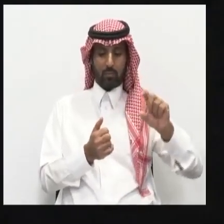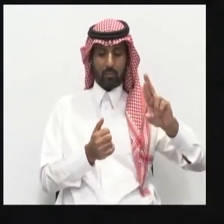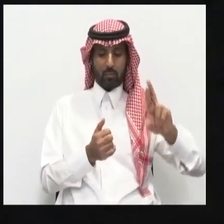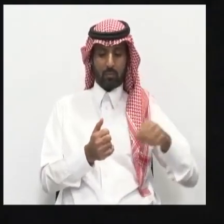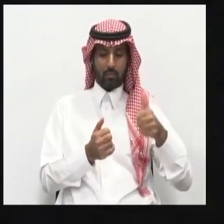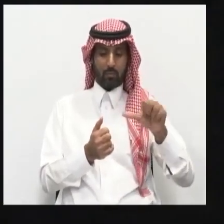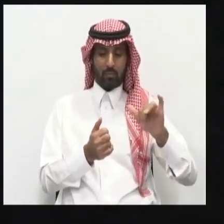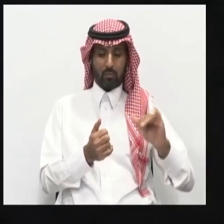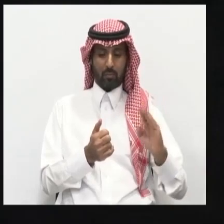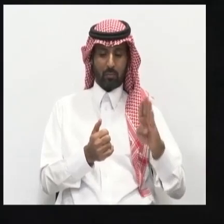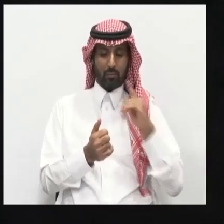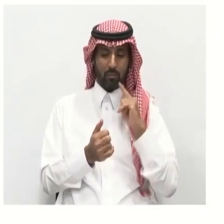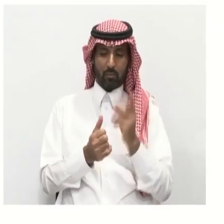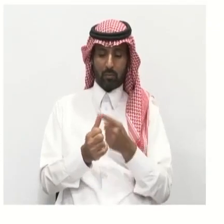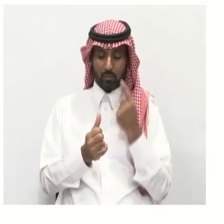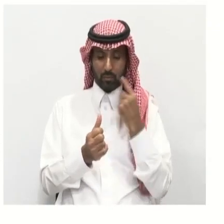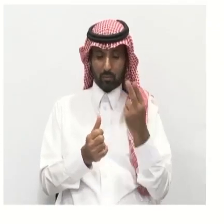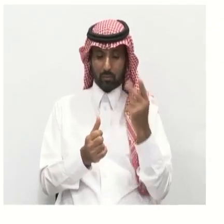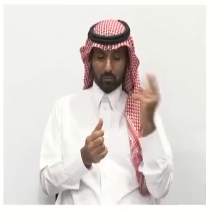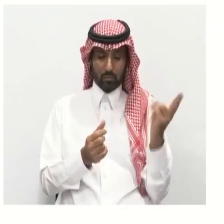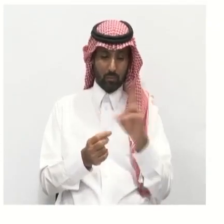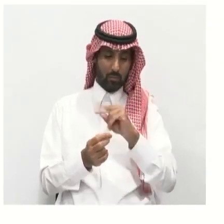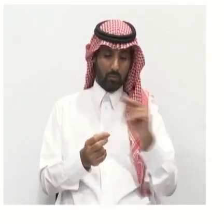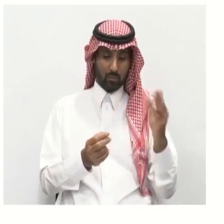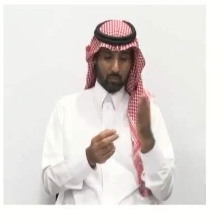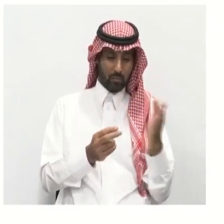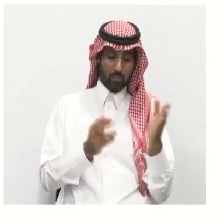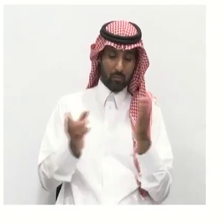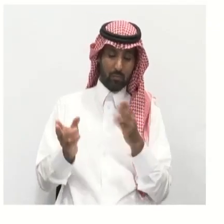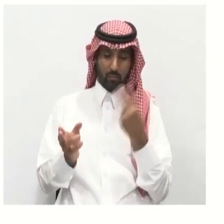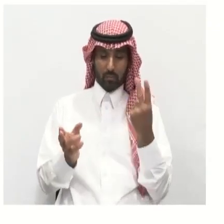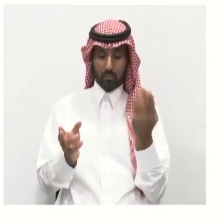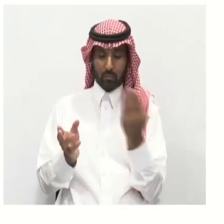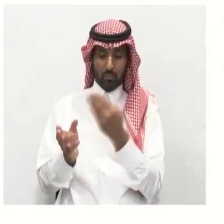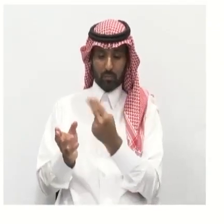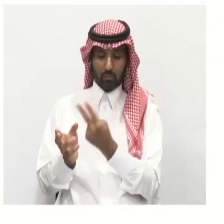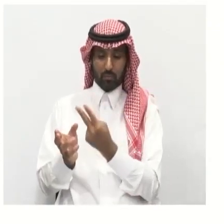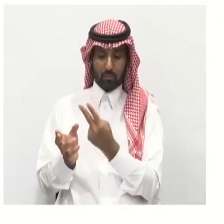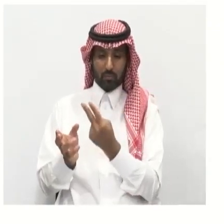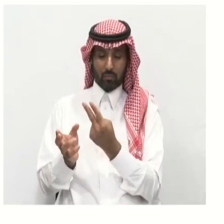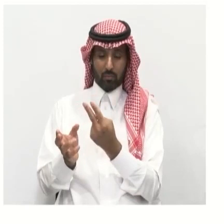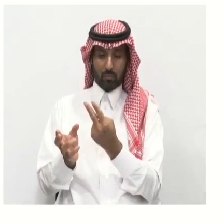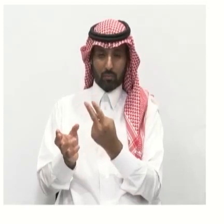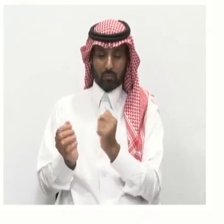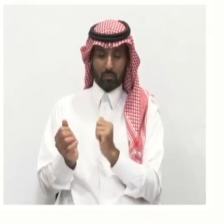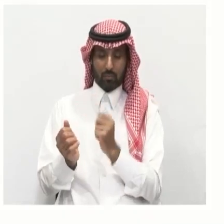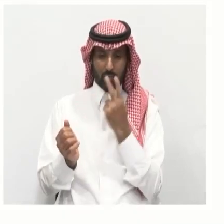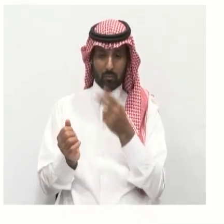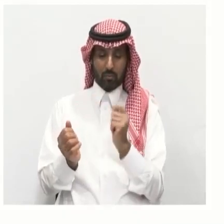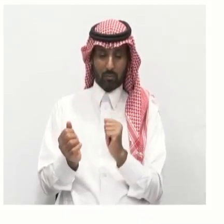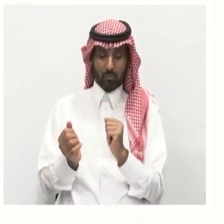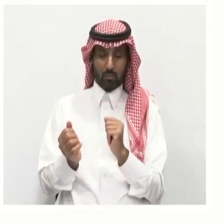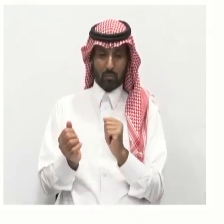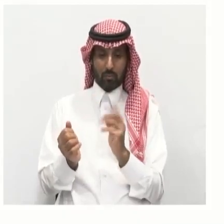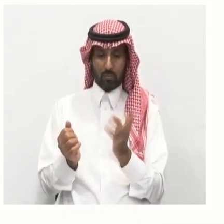لانه الاثنين هذه نفس الاثنين اللي على اليسار اللي هي حمض البنزويك بعد ذلك ايش بيصير بعد ذلك لاحظ انه